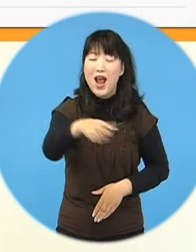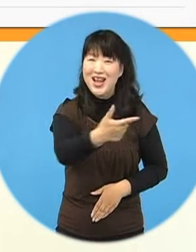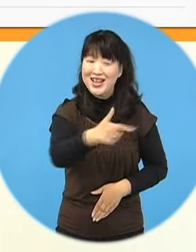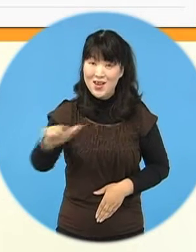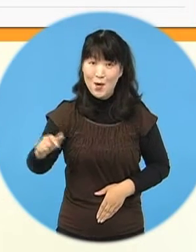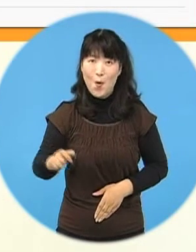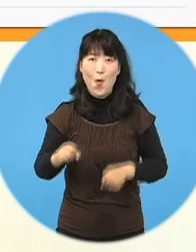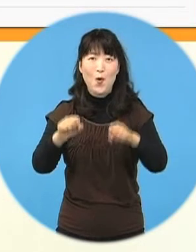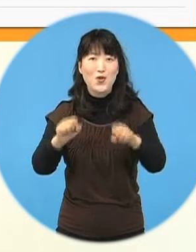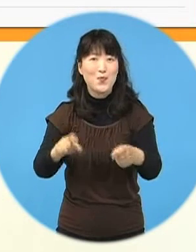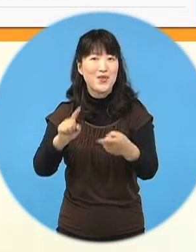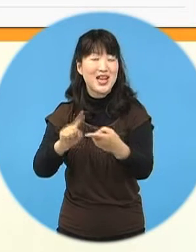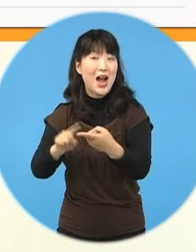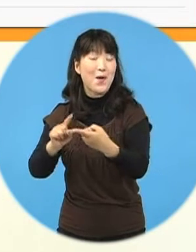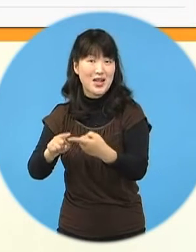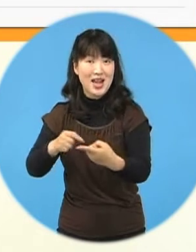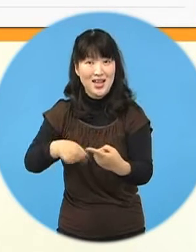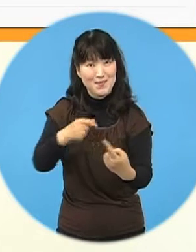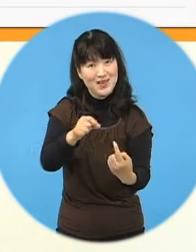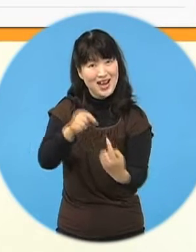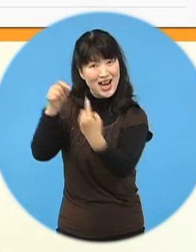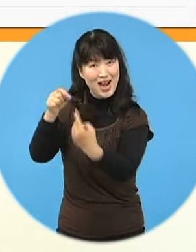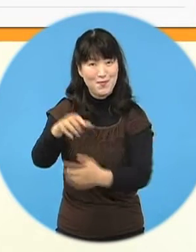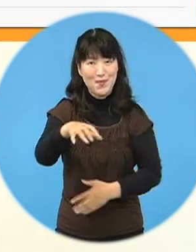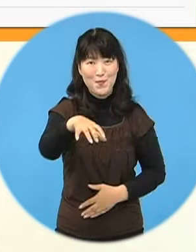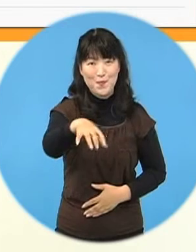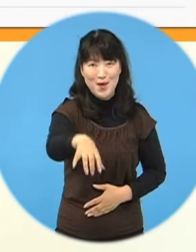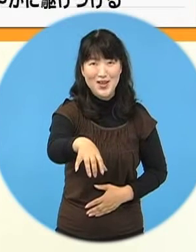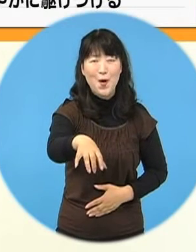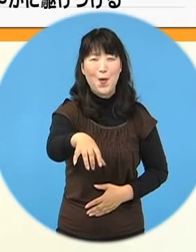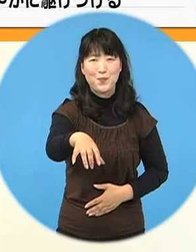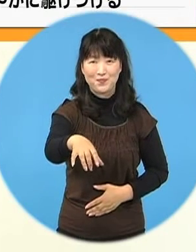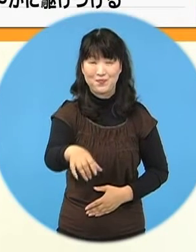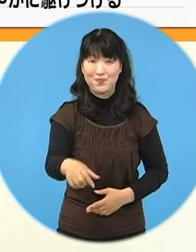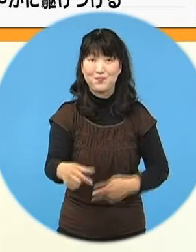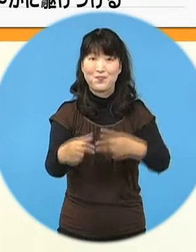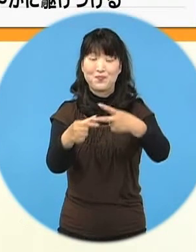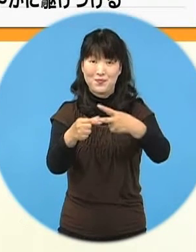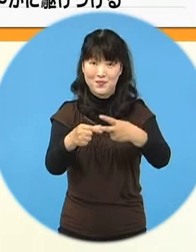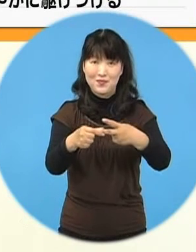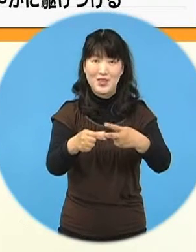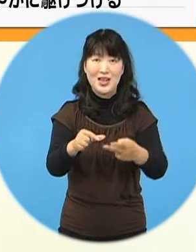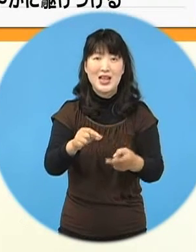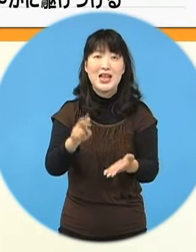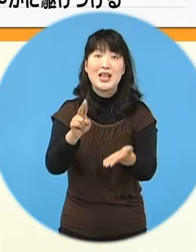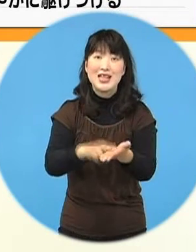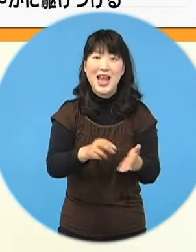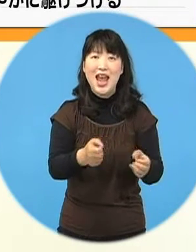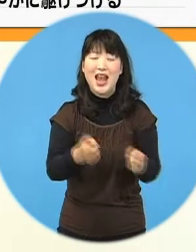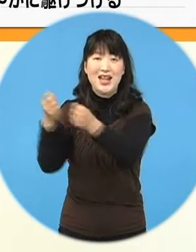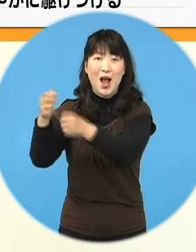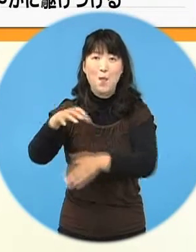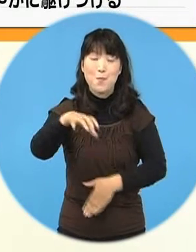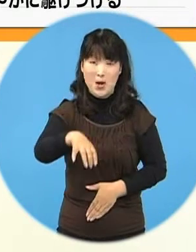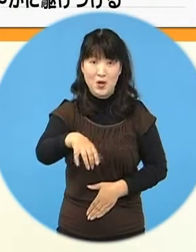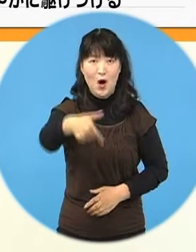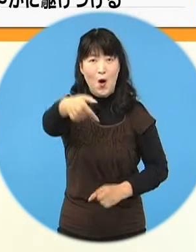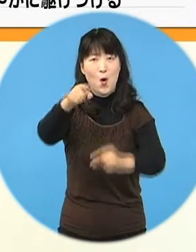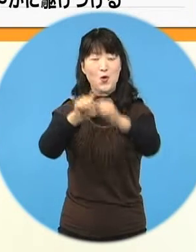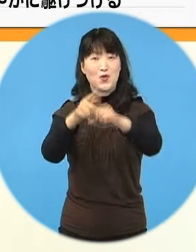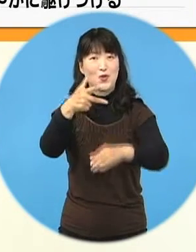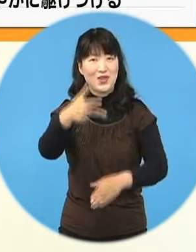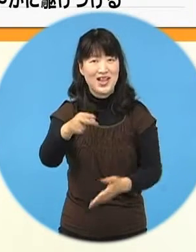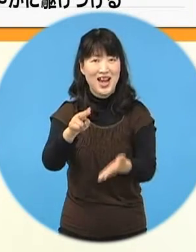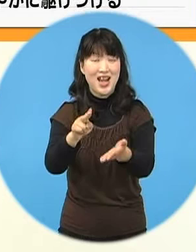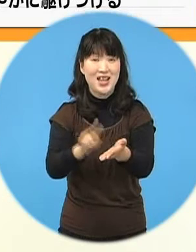地域の実情に応じて選定していただく場所のことです。指定避難場所は府中市が指定した避難場所の